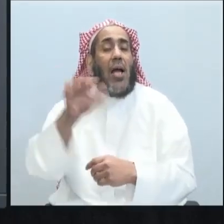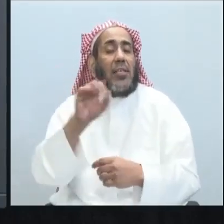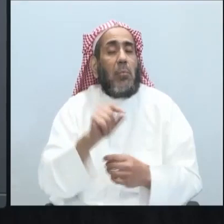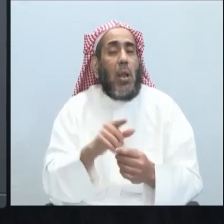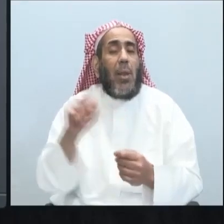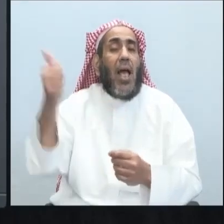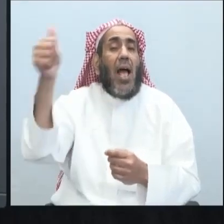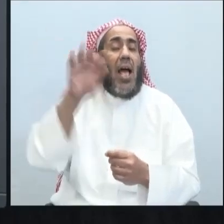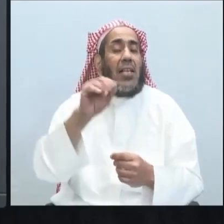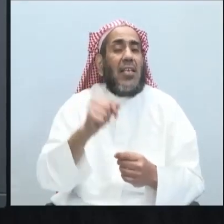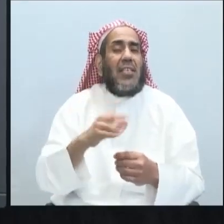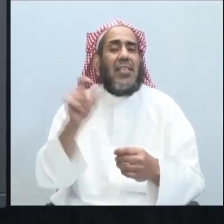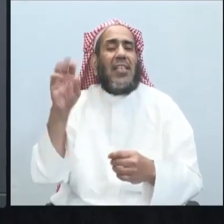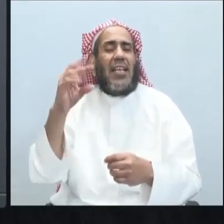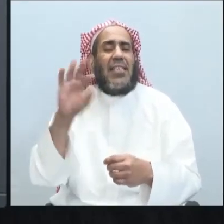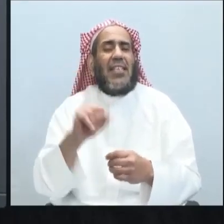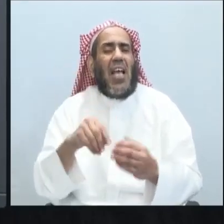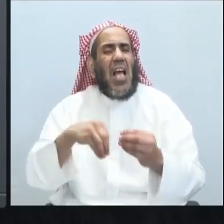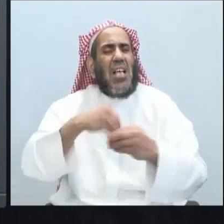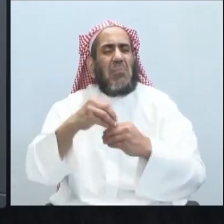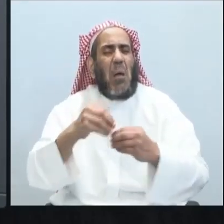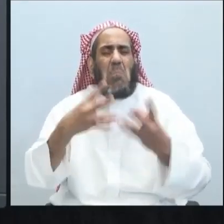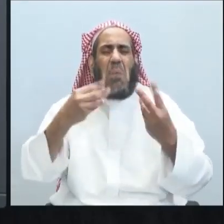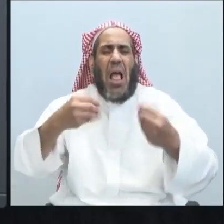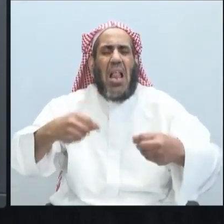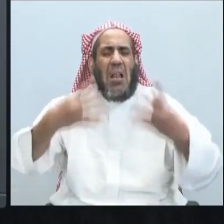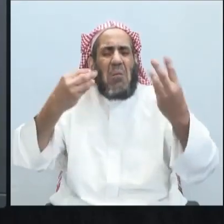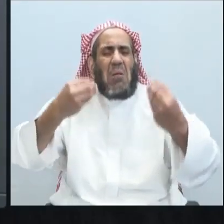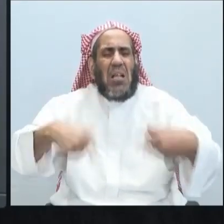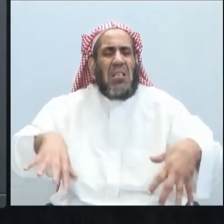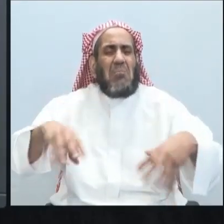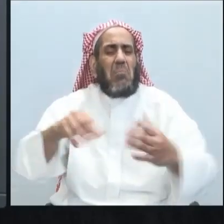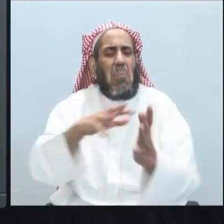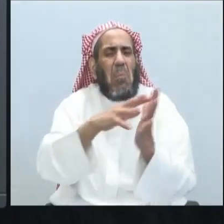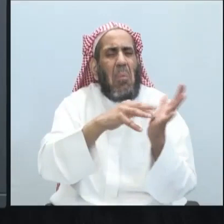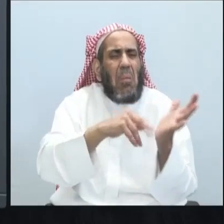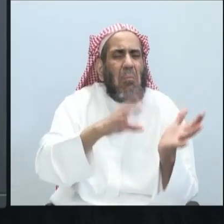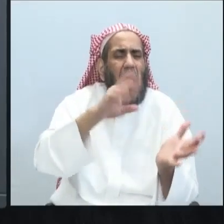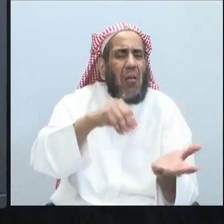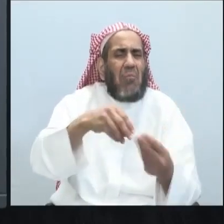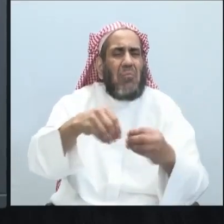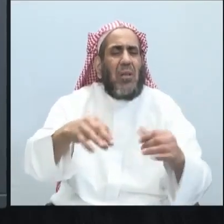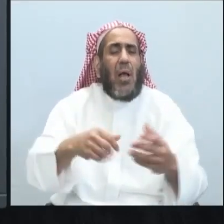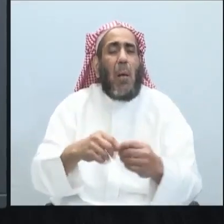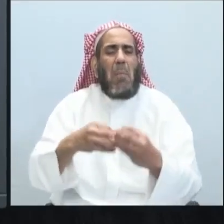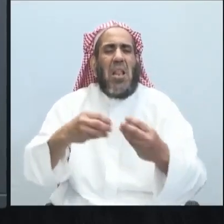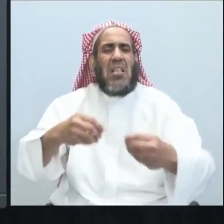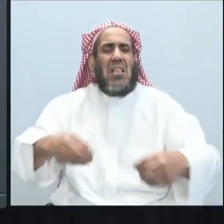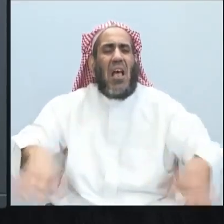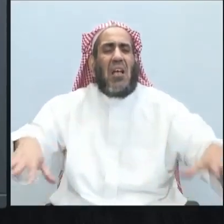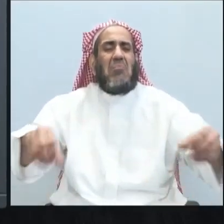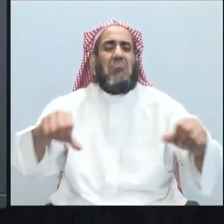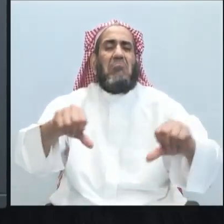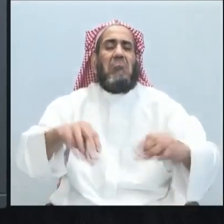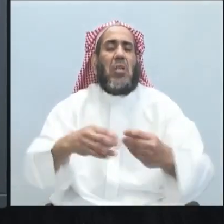من ال ساسان درسي درسي يعني اصبح باليا قديما درس يعني انه اصبح من يعني بدا بدا بالاندثار بدا